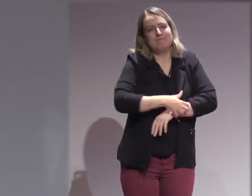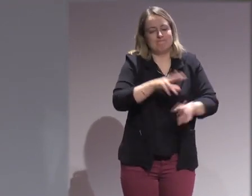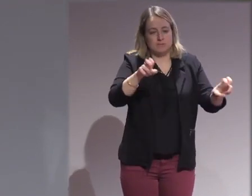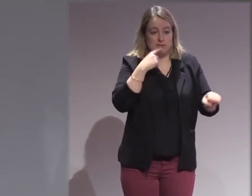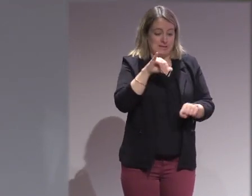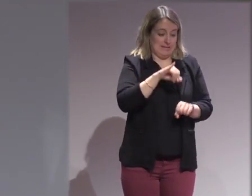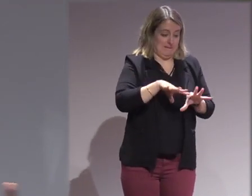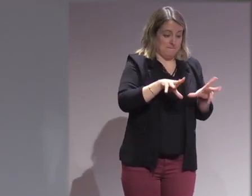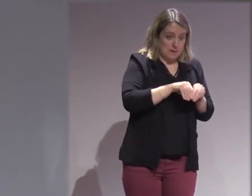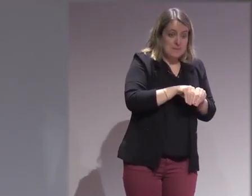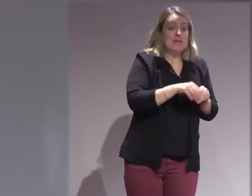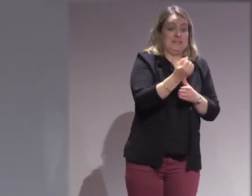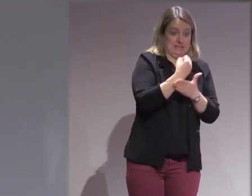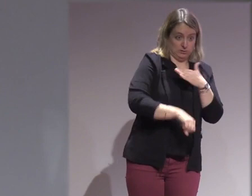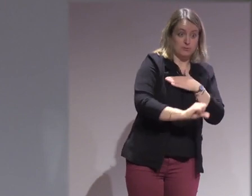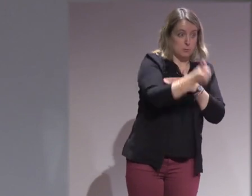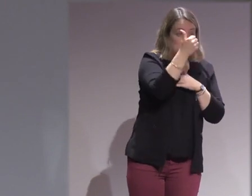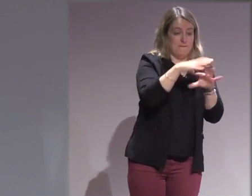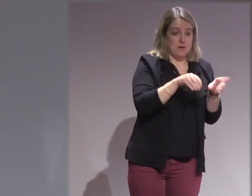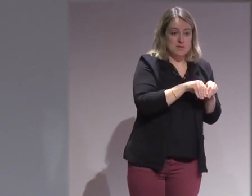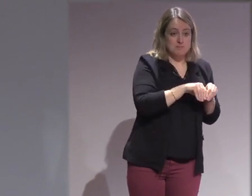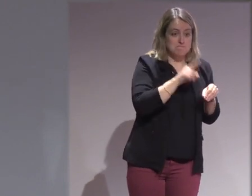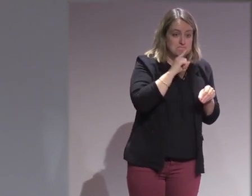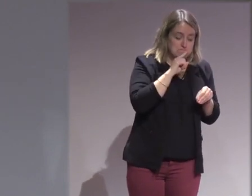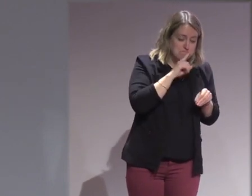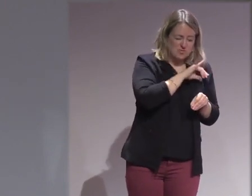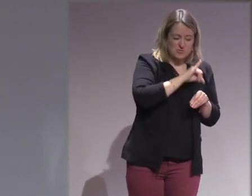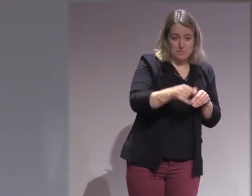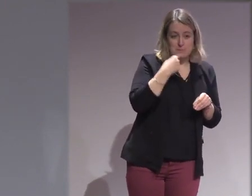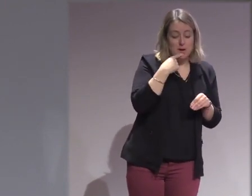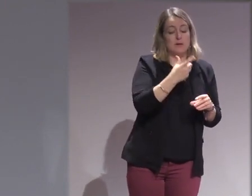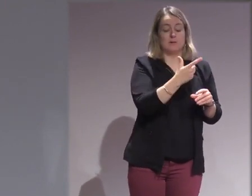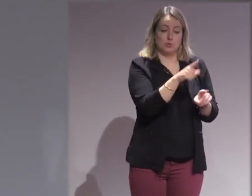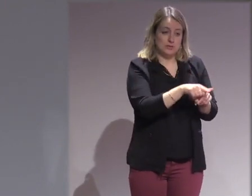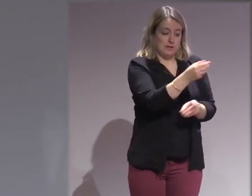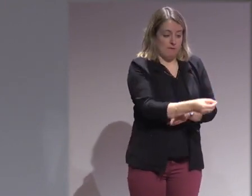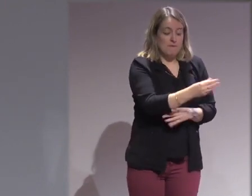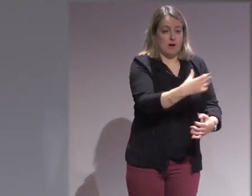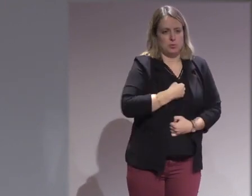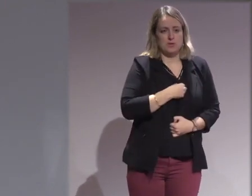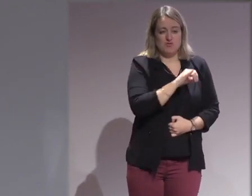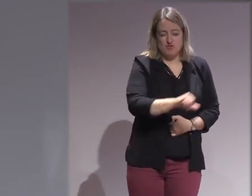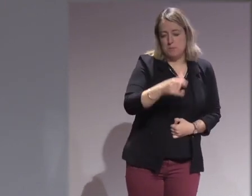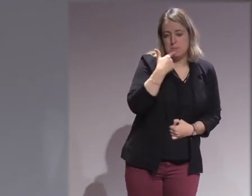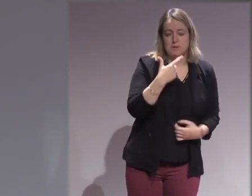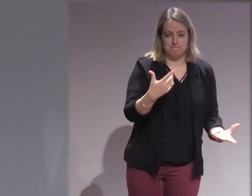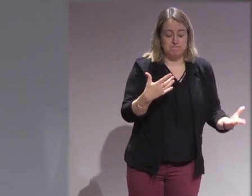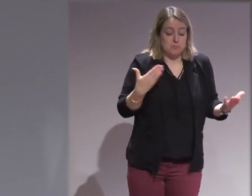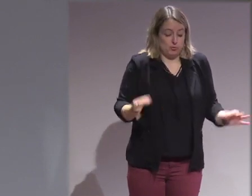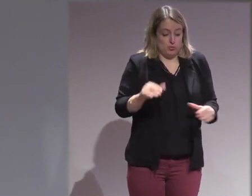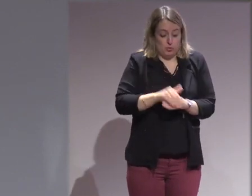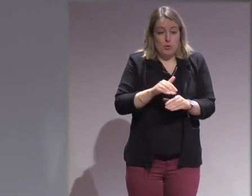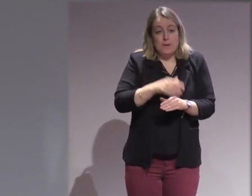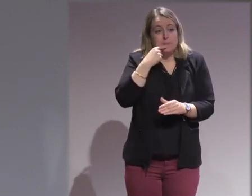parents de naissance, les familles de naissance, les premières familles et les personnes adoptées. Et donc, ce que je vais vous présenter ce soir pour les personnes adoptées, ça pourrait être la